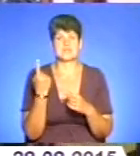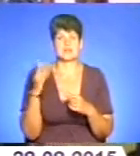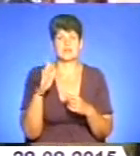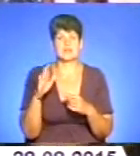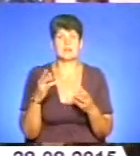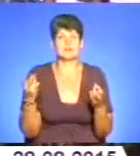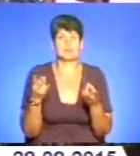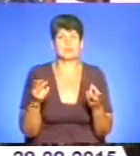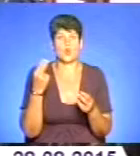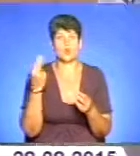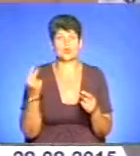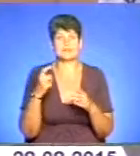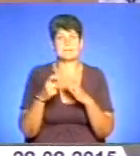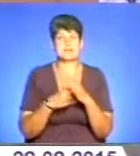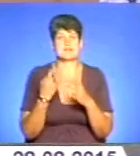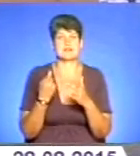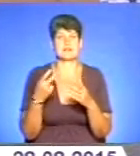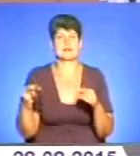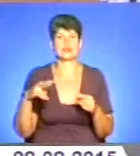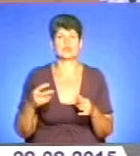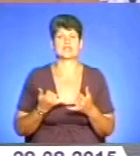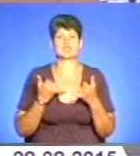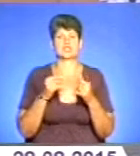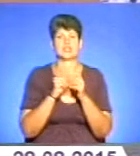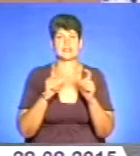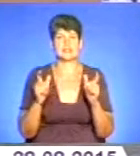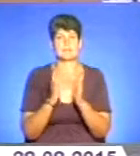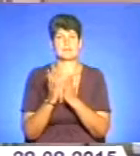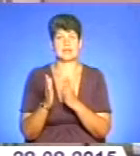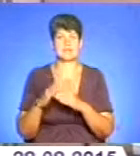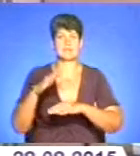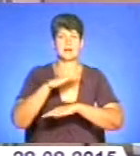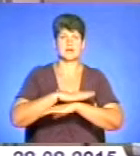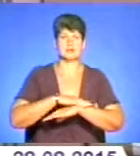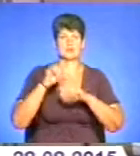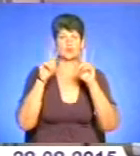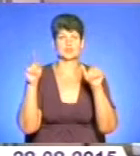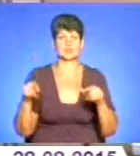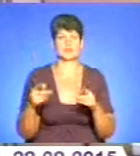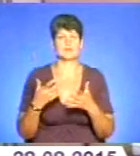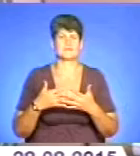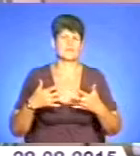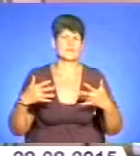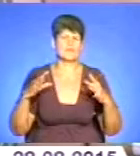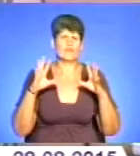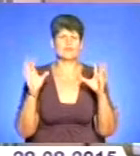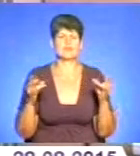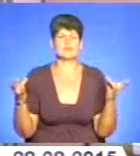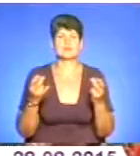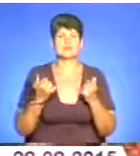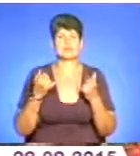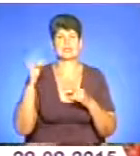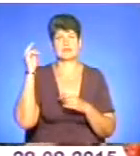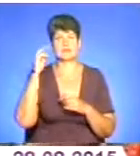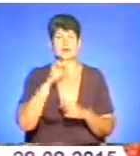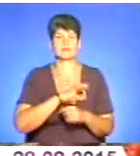потрібна художня, пізнавальна література для шкільних бібліотек. Парти, шкільні дошки, обладнання, приладдя, словом, усе необхідне для